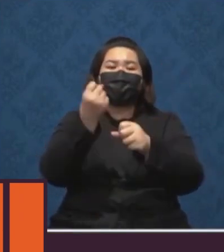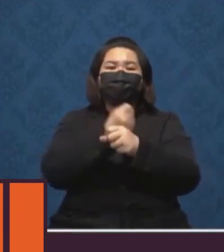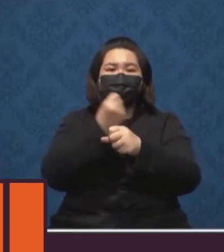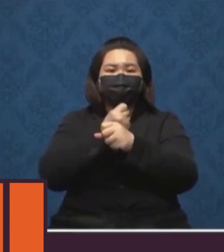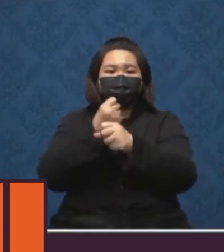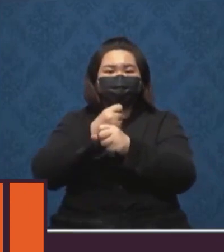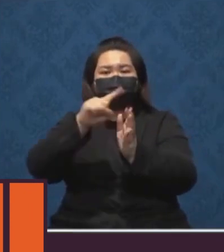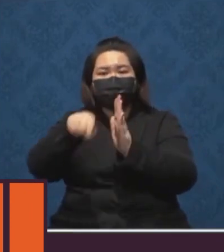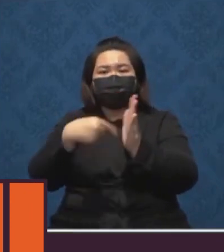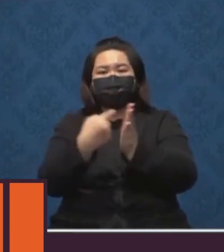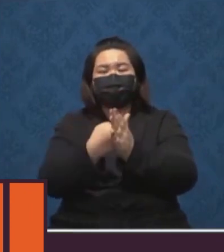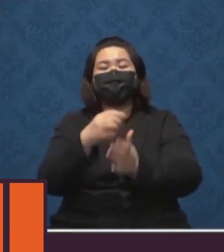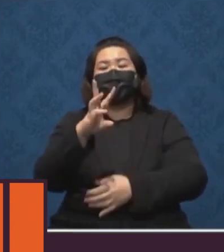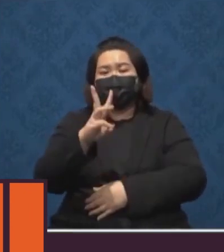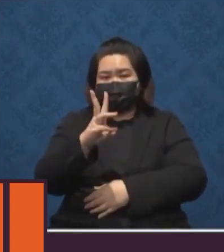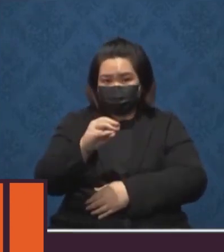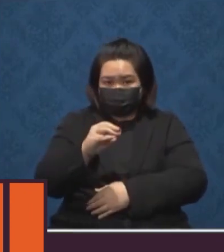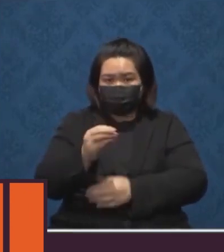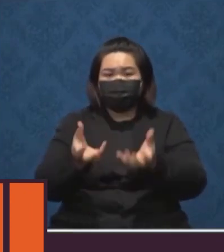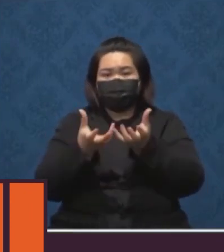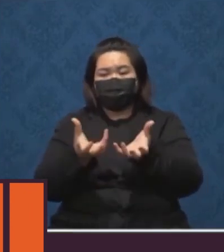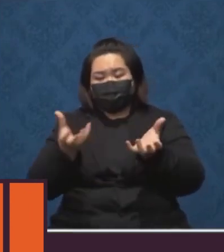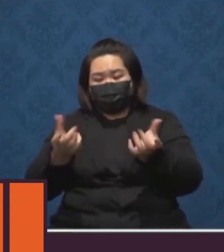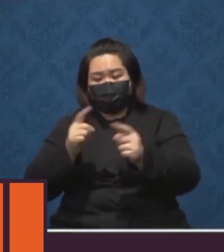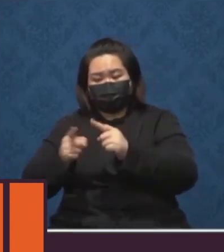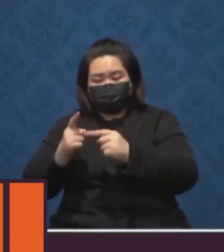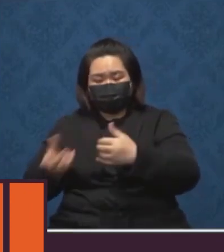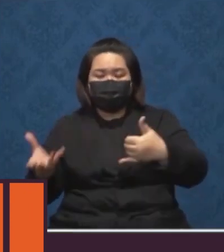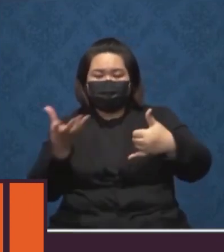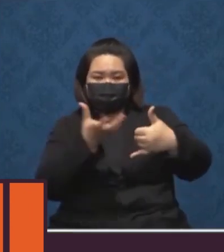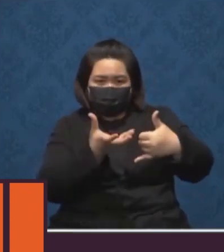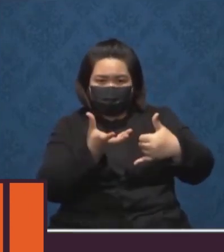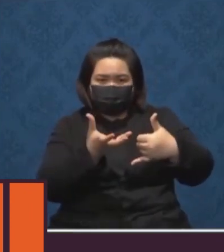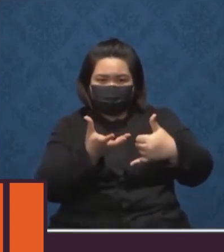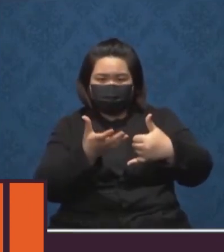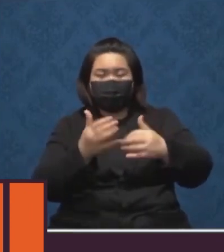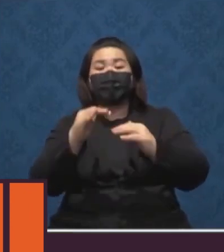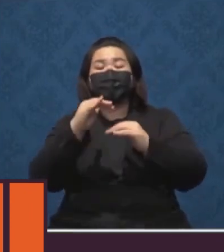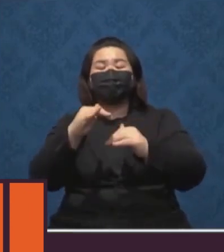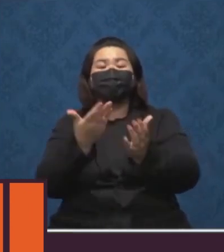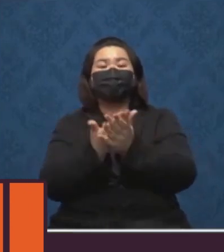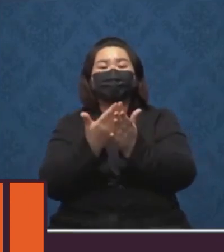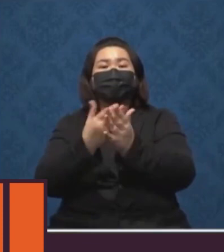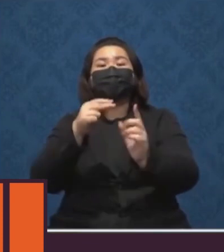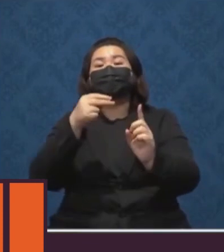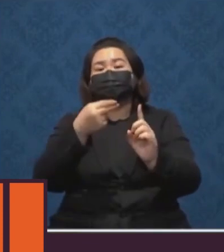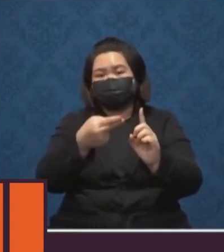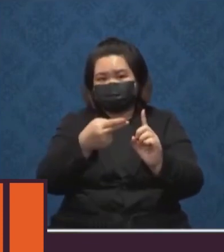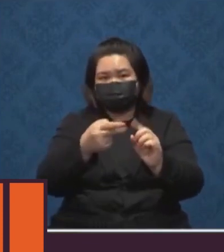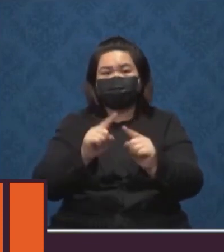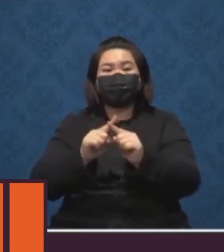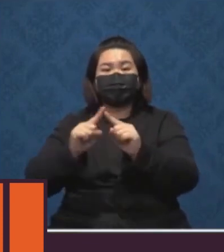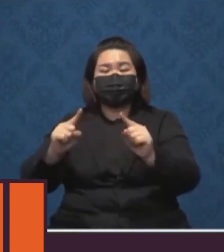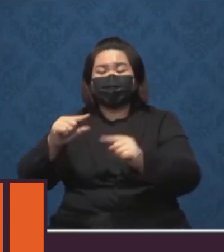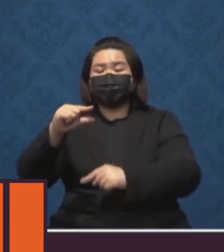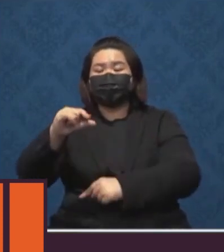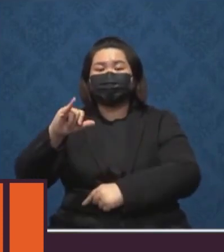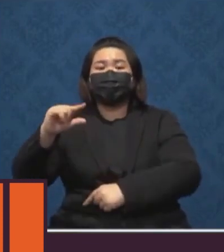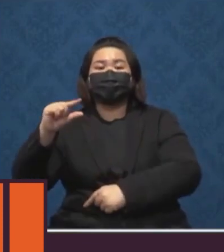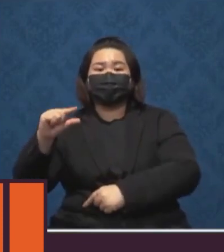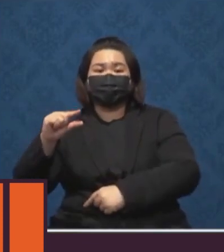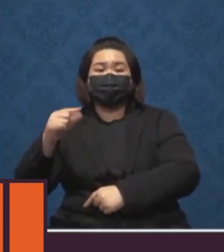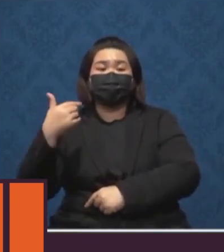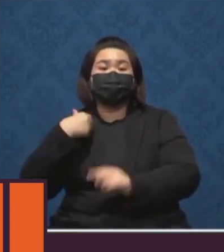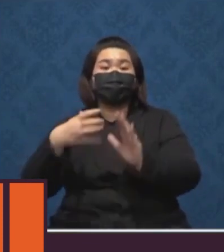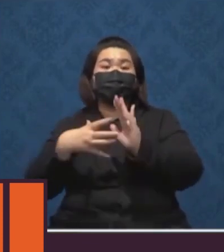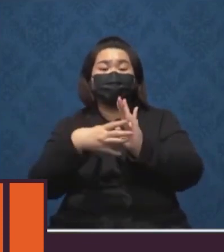ชั่โมงและแจกชขมอทำกิน คนละไม่เกิน 1,000 บาทในขณะที่ Gig Worker ครับใช้เวลาฝก